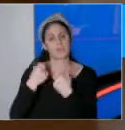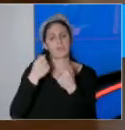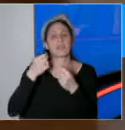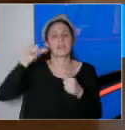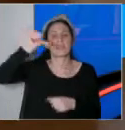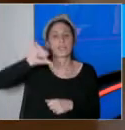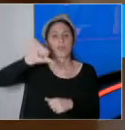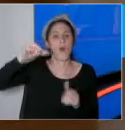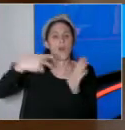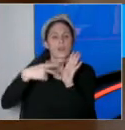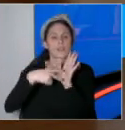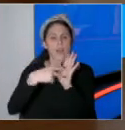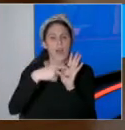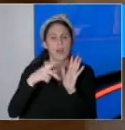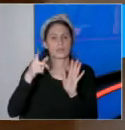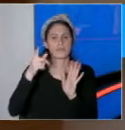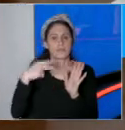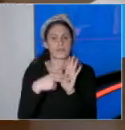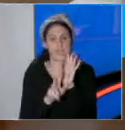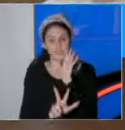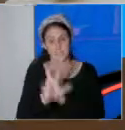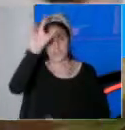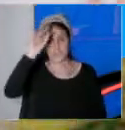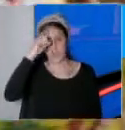מייצאים חשמל הידרואלקטרי לצפון הודו.